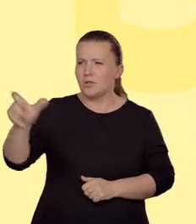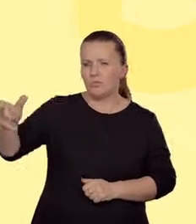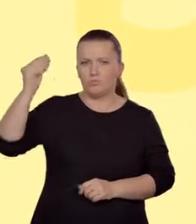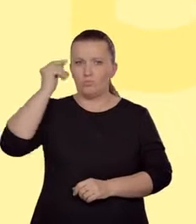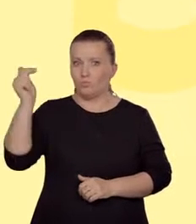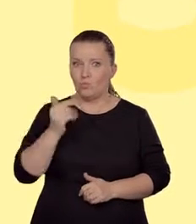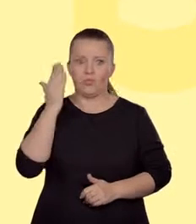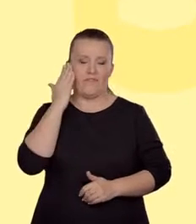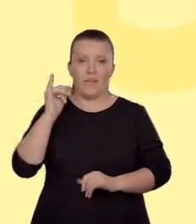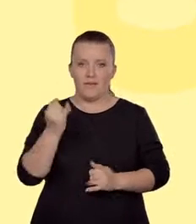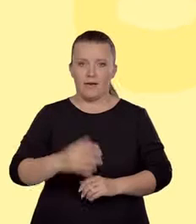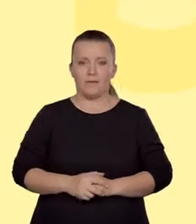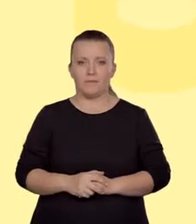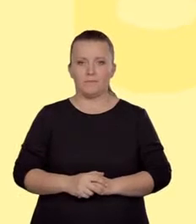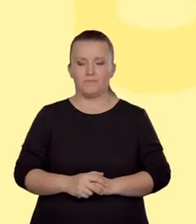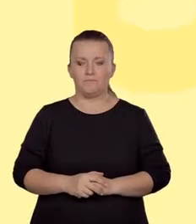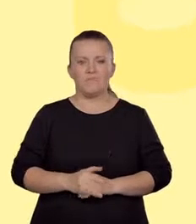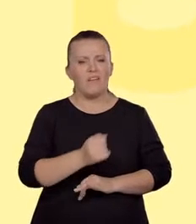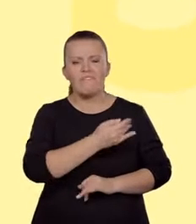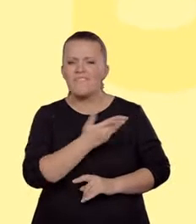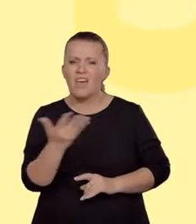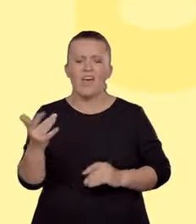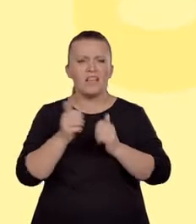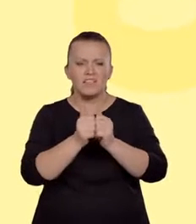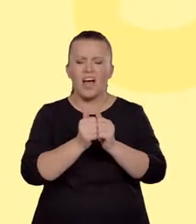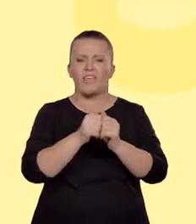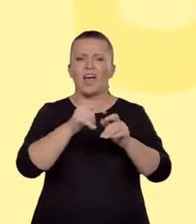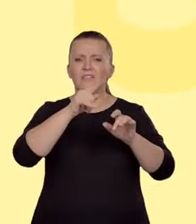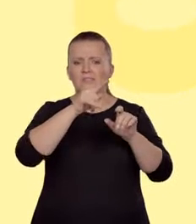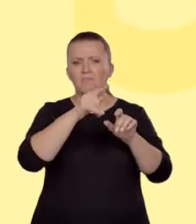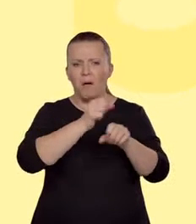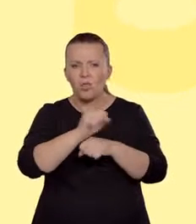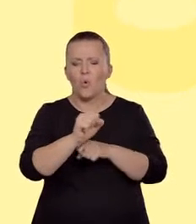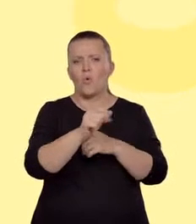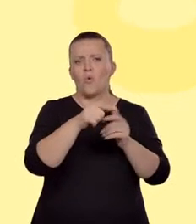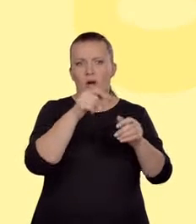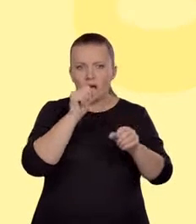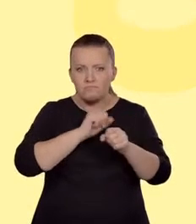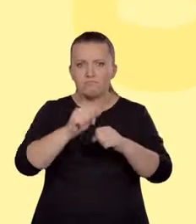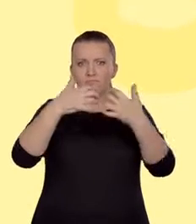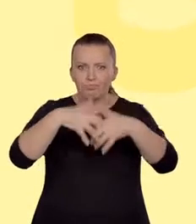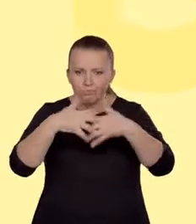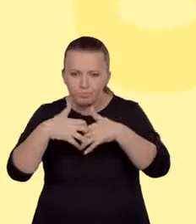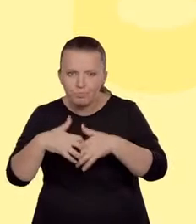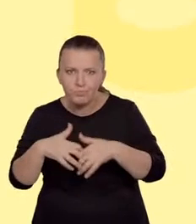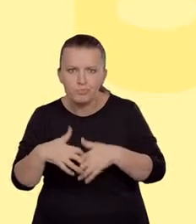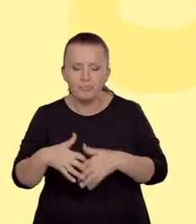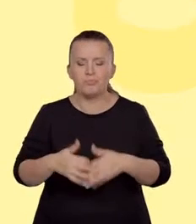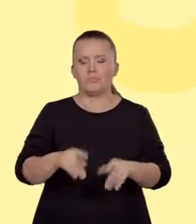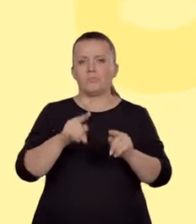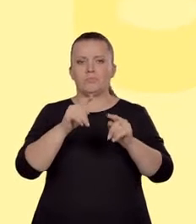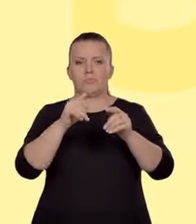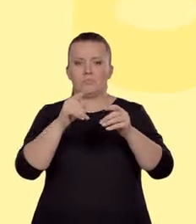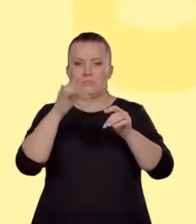zadaniach, zwłaszcza tak złożonych jak to, okazuje się, że nawet drobny, jak się wydaje, błąd w